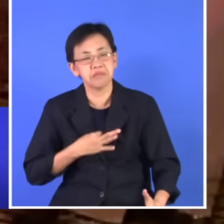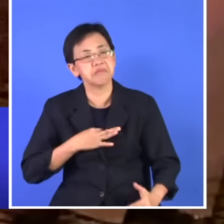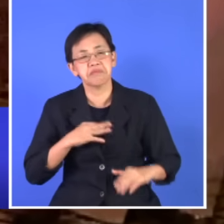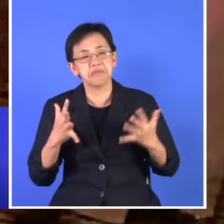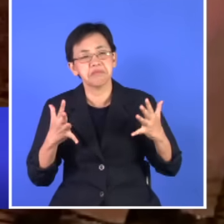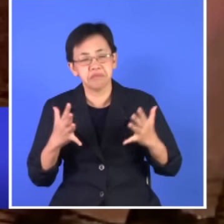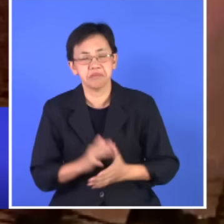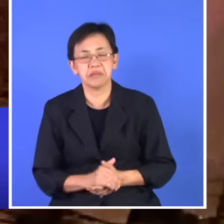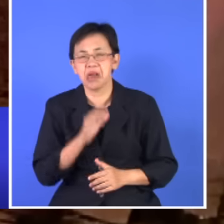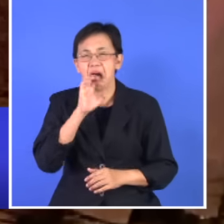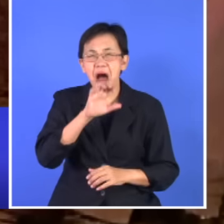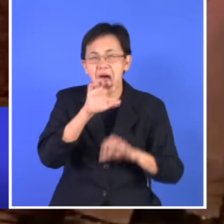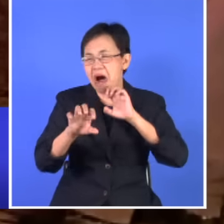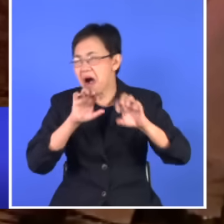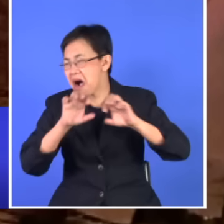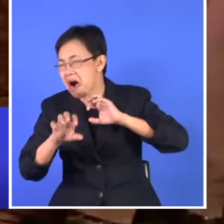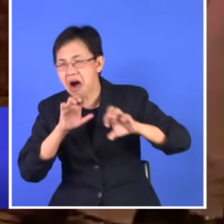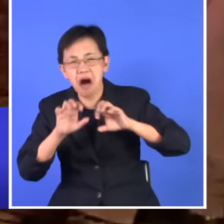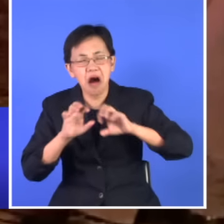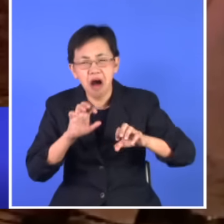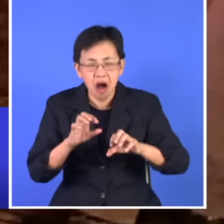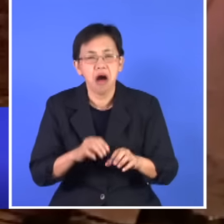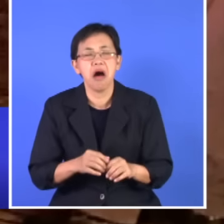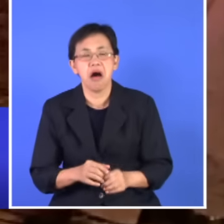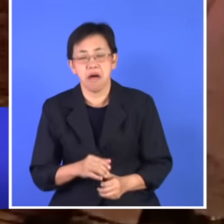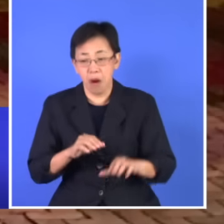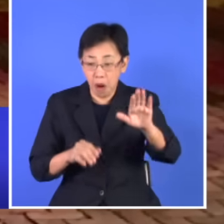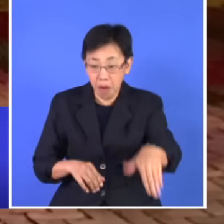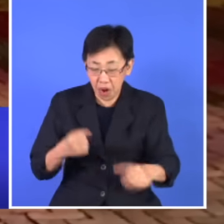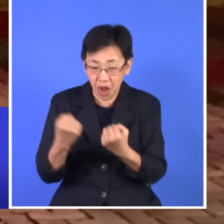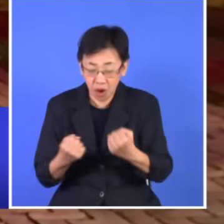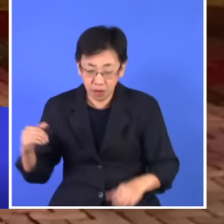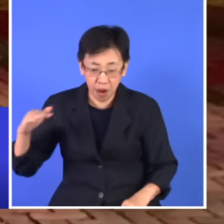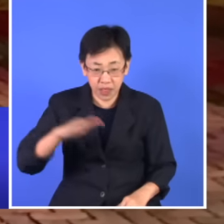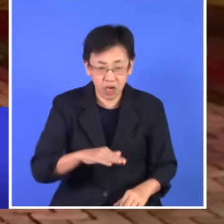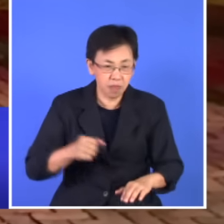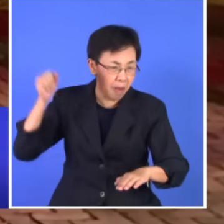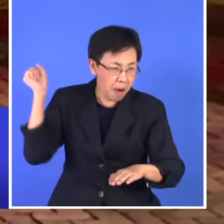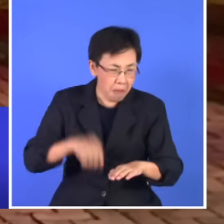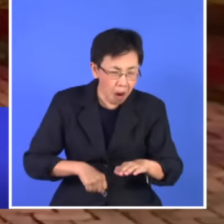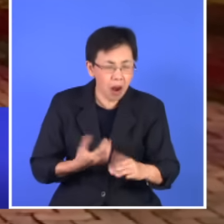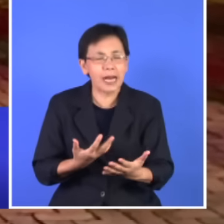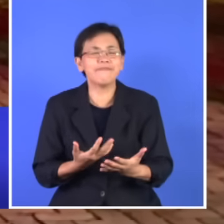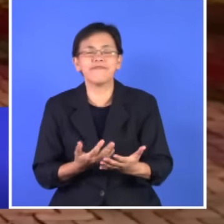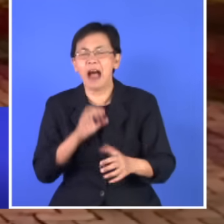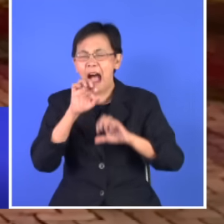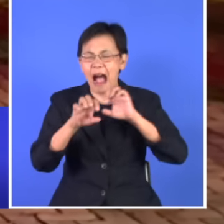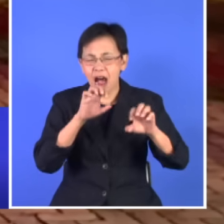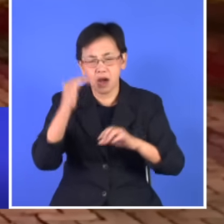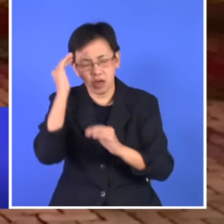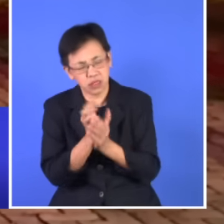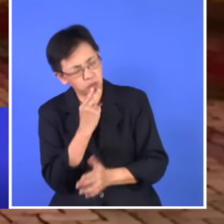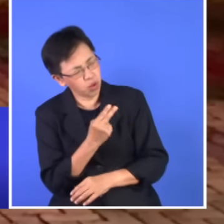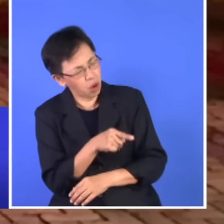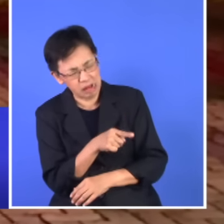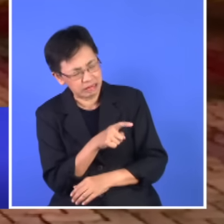เออาโวยวายเลยหลังจากก่อเหตุทำแบบนี้ปุ๊บตำรวจเห็นท่าไม่ดีก็ควบคุมตัวส่งโรงพยาบาลก่อนนะคะไปสงบสติ